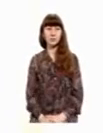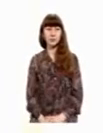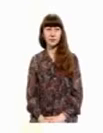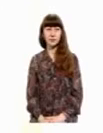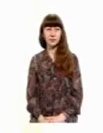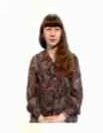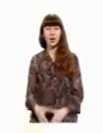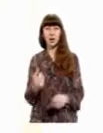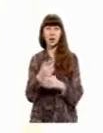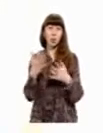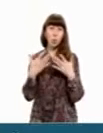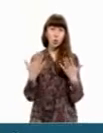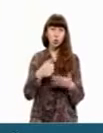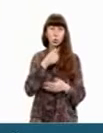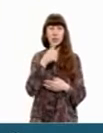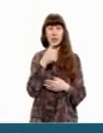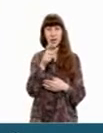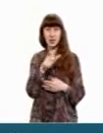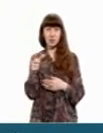больше нам, кустанайцам, вот, будущим